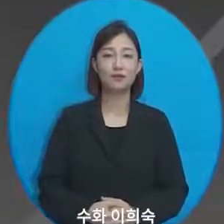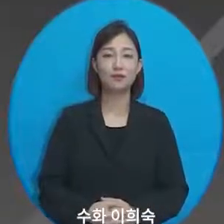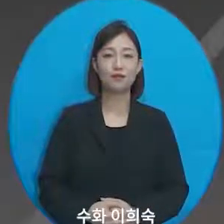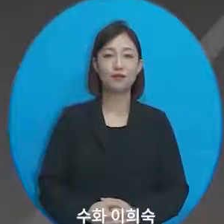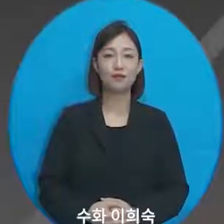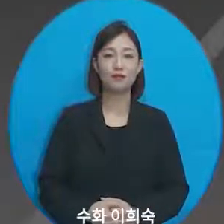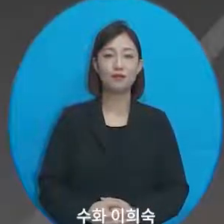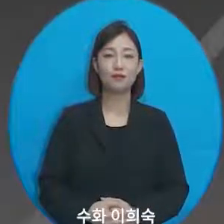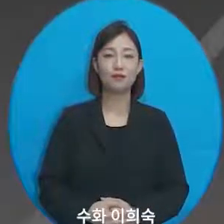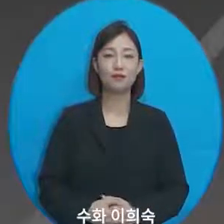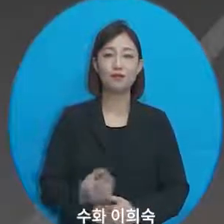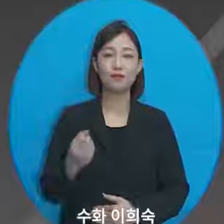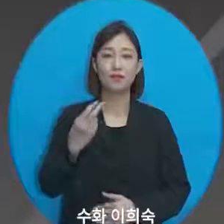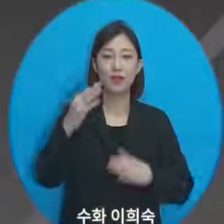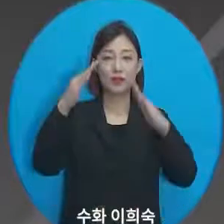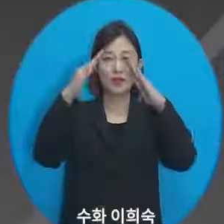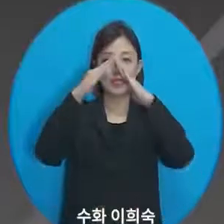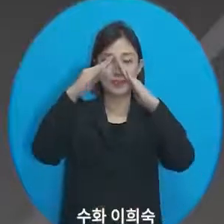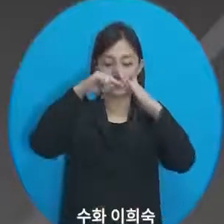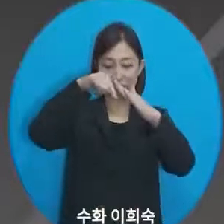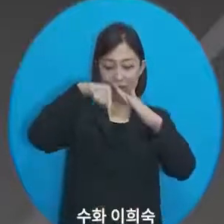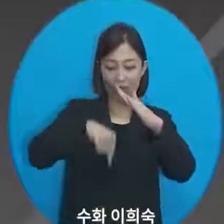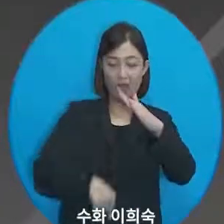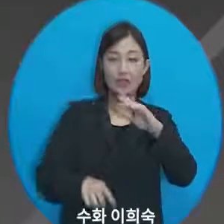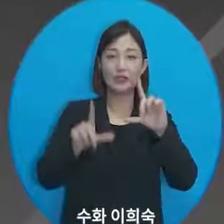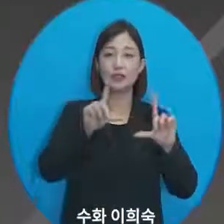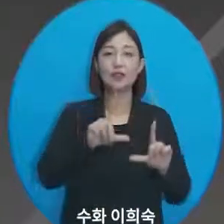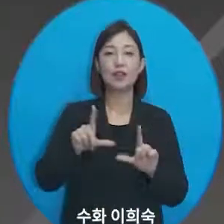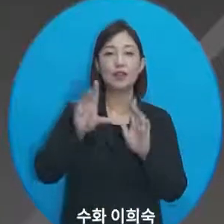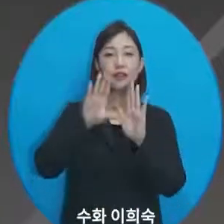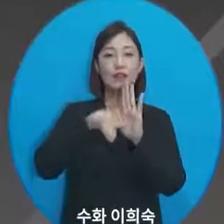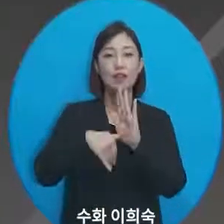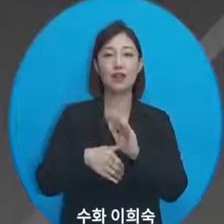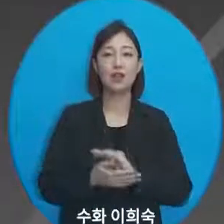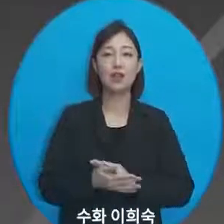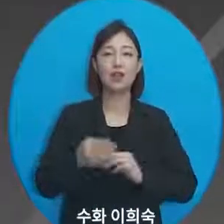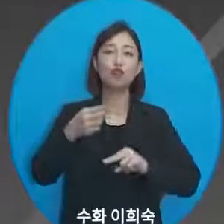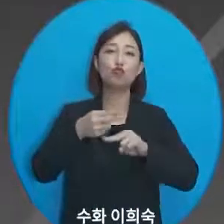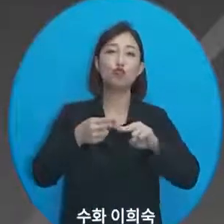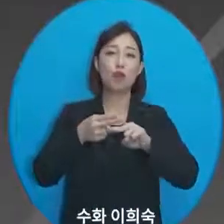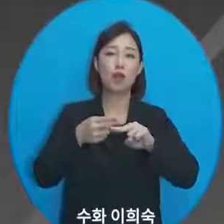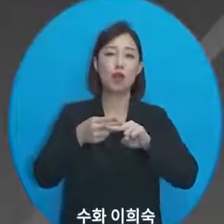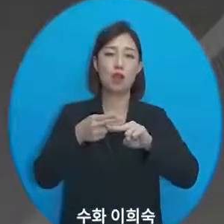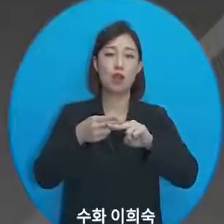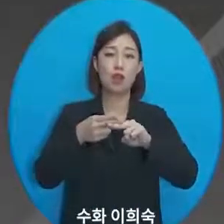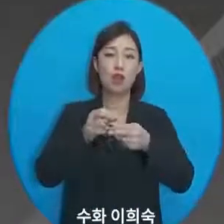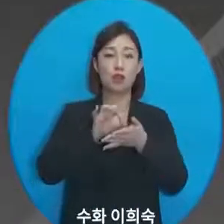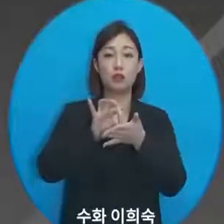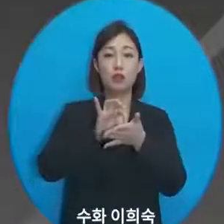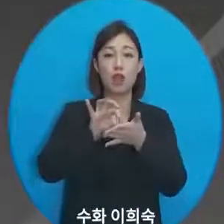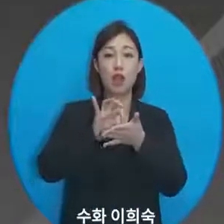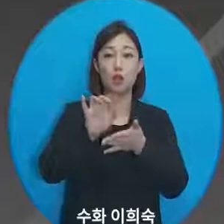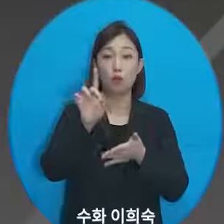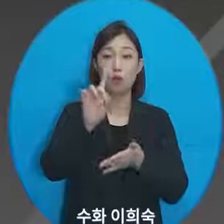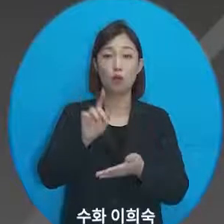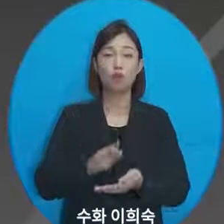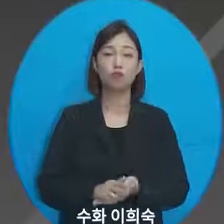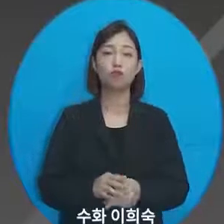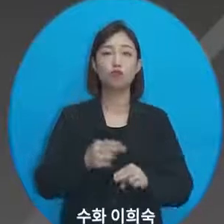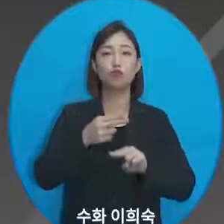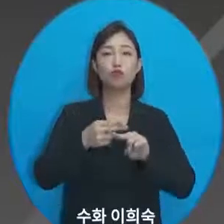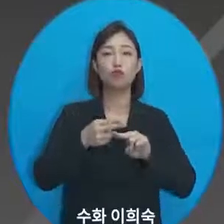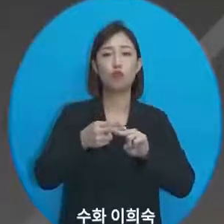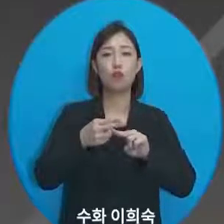그리고 집안에서 생활할 때 결국 주방을 이용하는 부분입니다. 하지만 이 주방